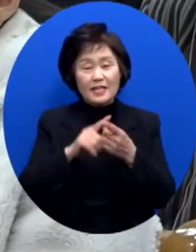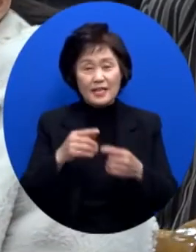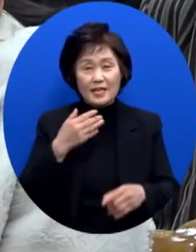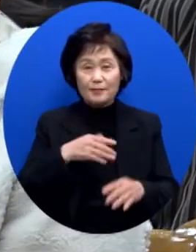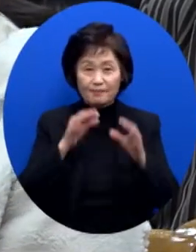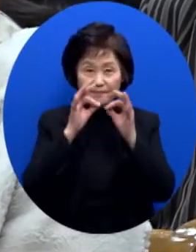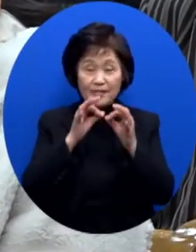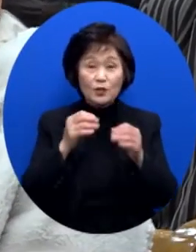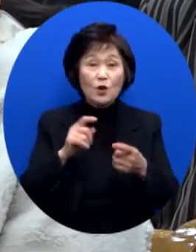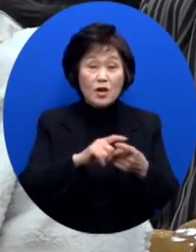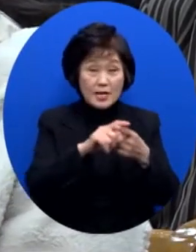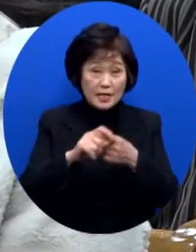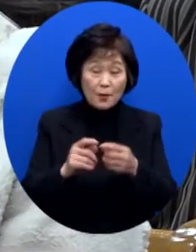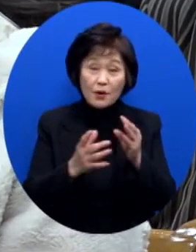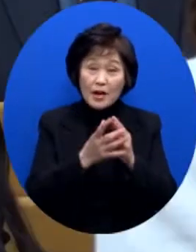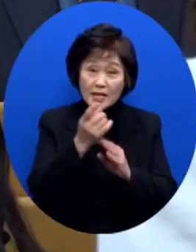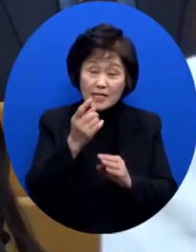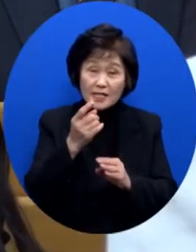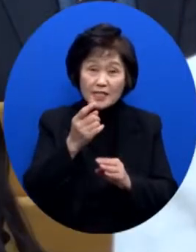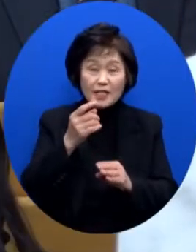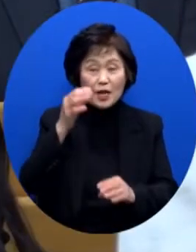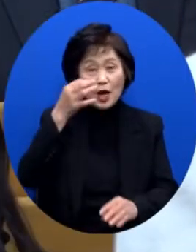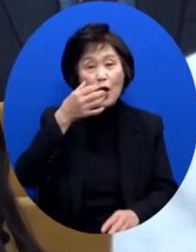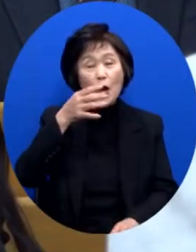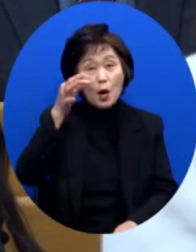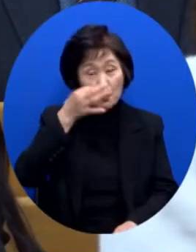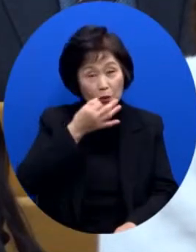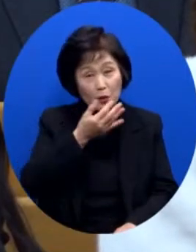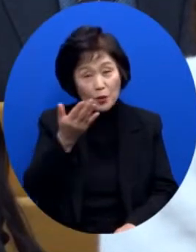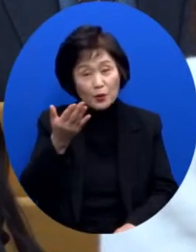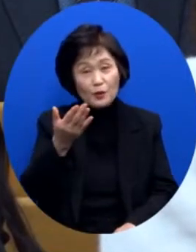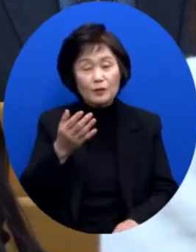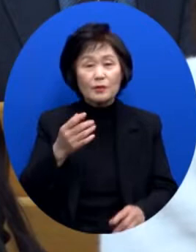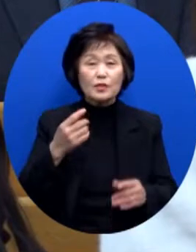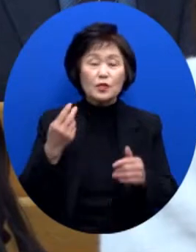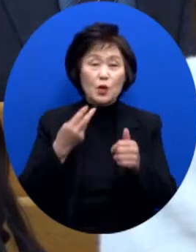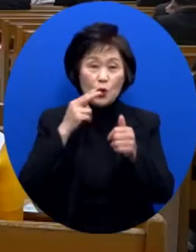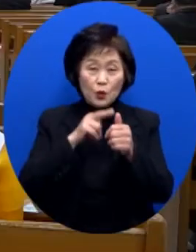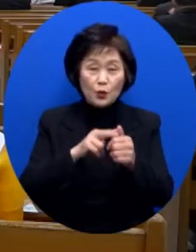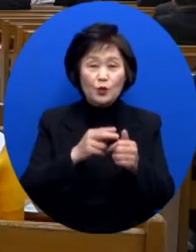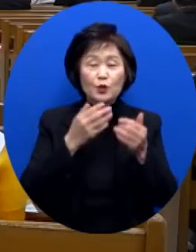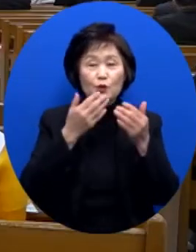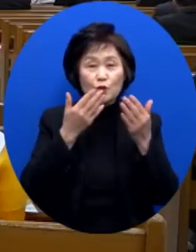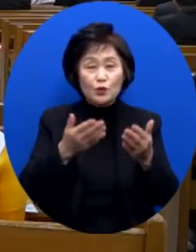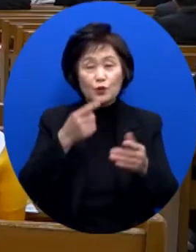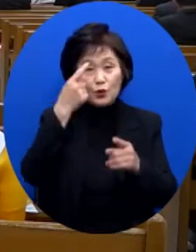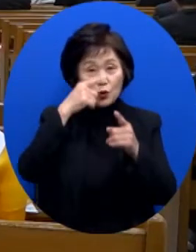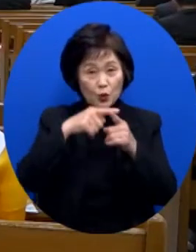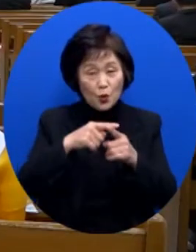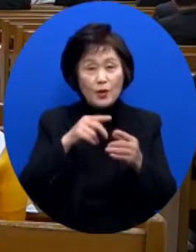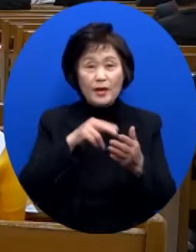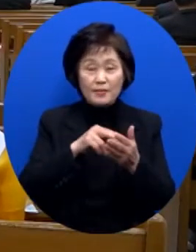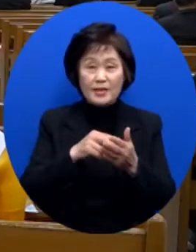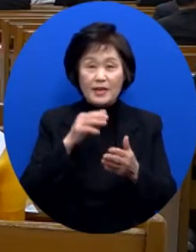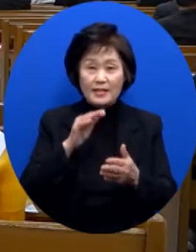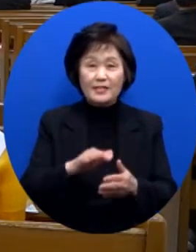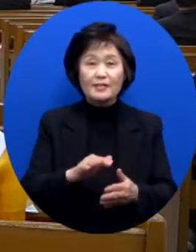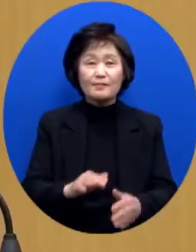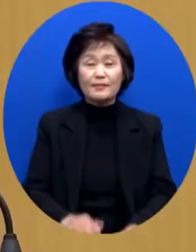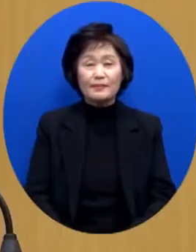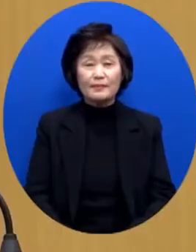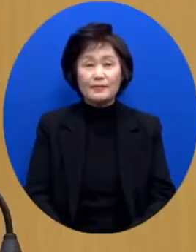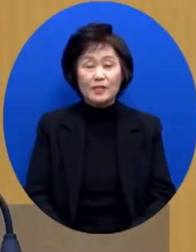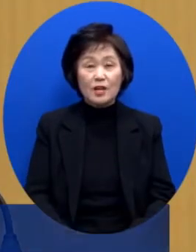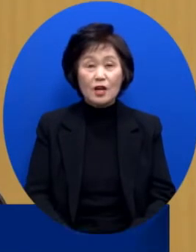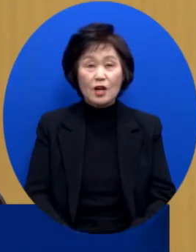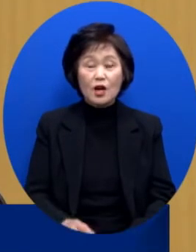또 연합과 일치의 모델로서 한국 교회의 도전이 되는 교회라는 점에서 앞으로의 사역에 대한 기대를 표했습니다.